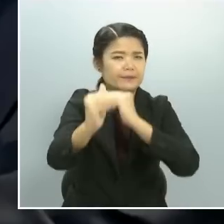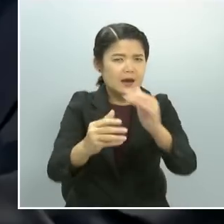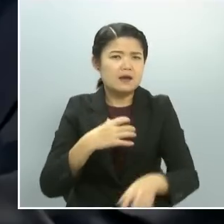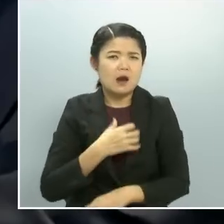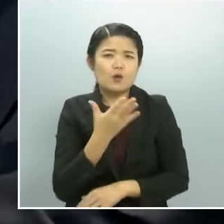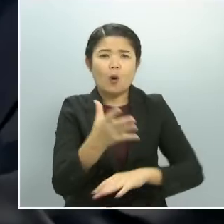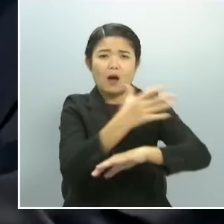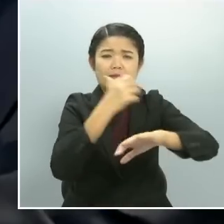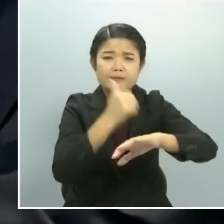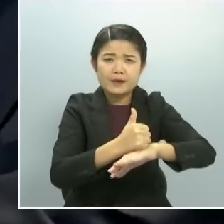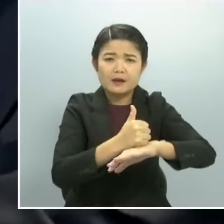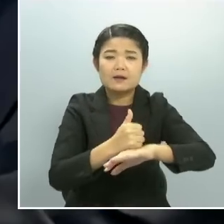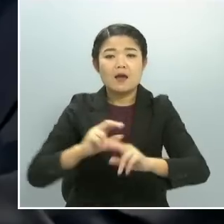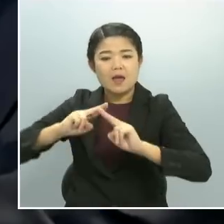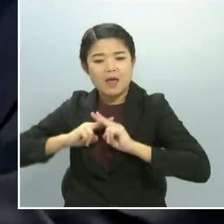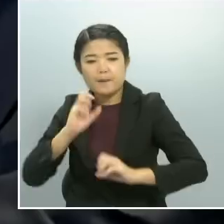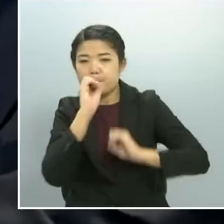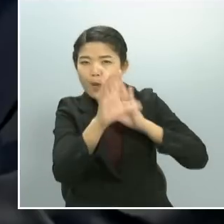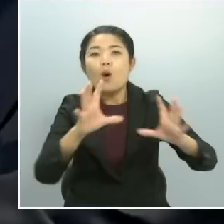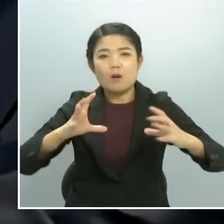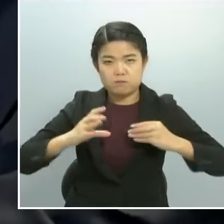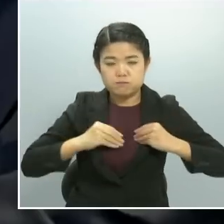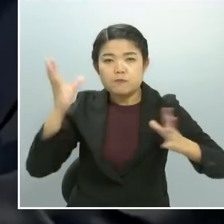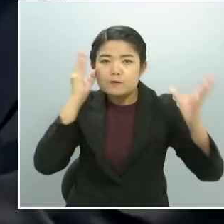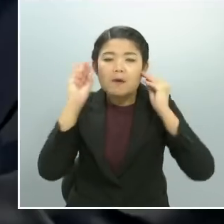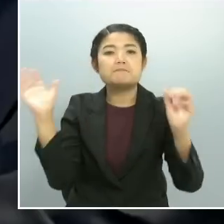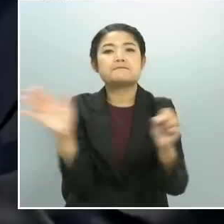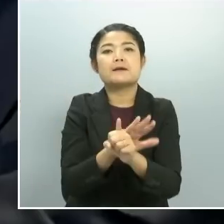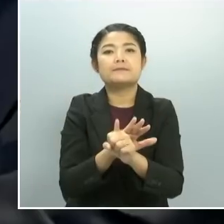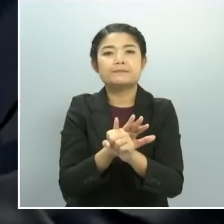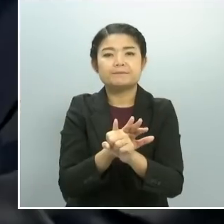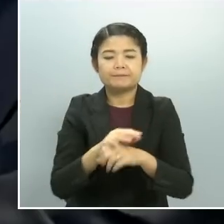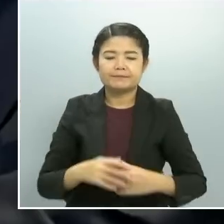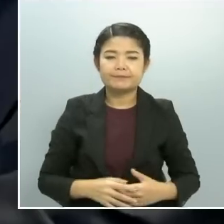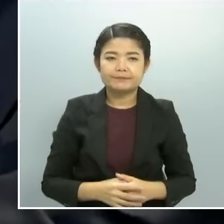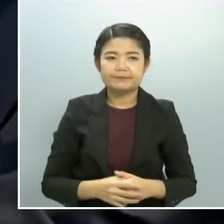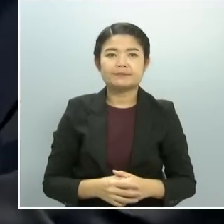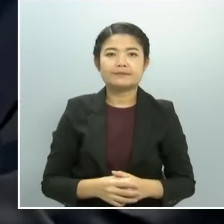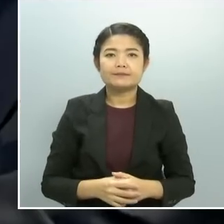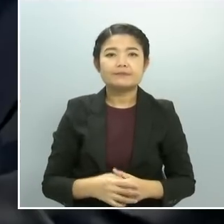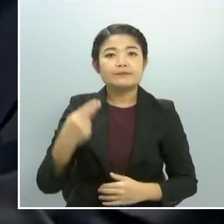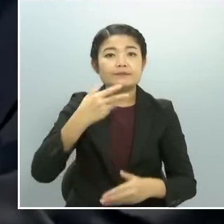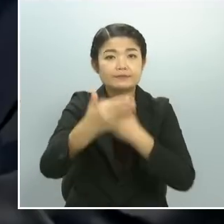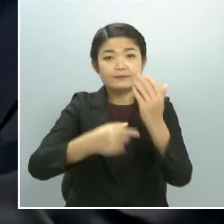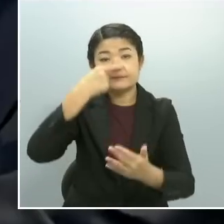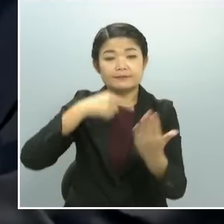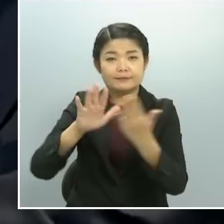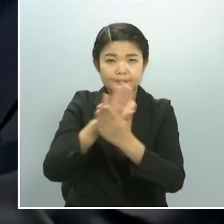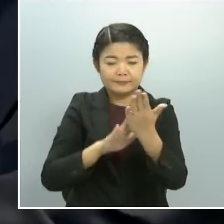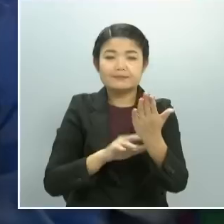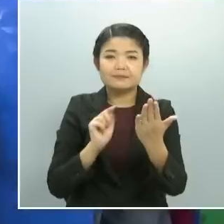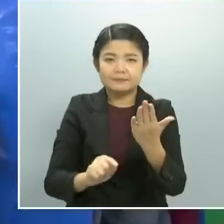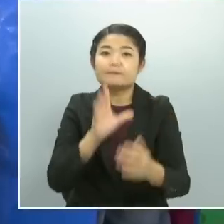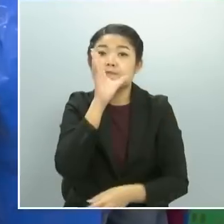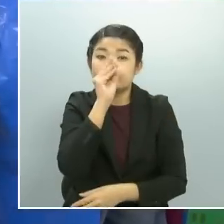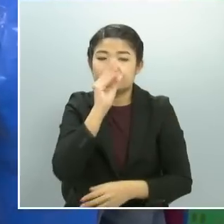รับฟังเอกชนอย่างทั่วถึงนี่เป็นอีกเสียงหนึ่งของการค้าท่านผู้ชมฮะ